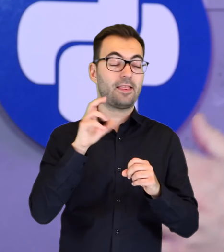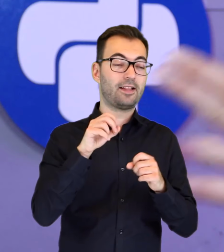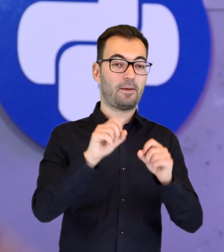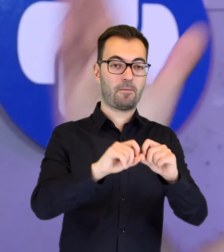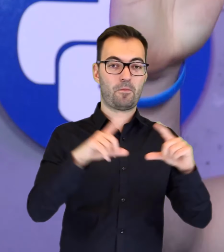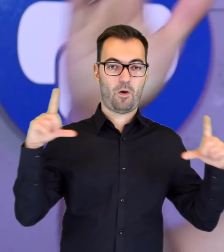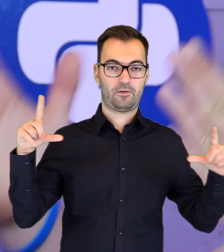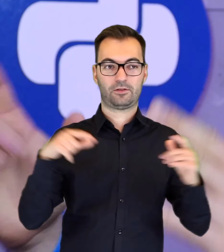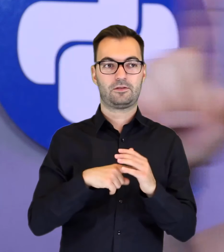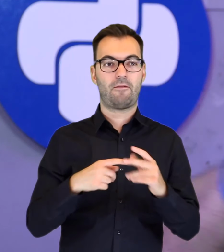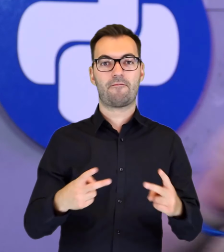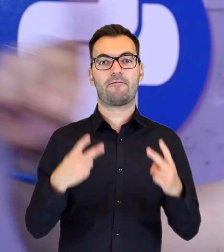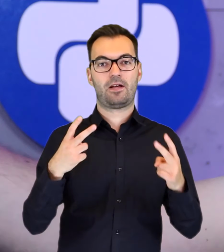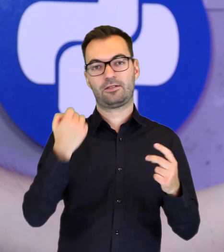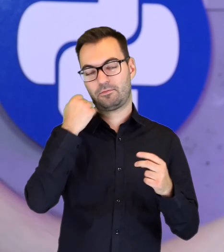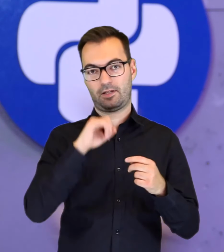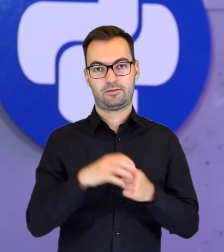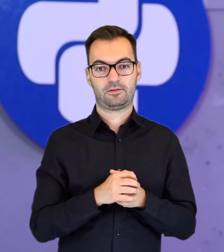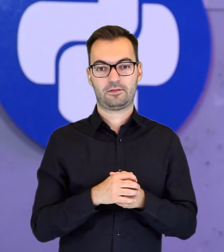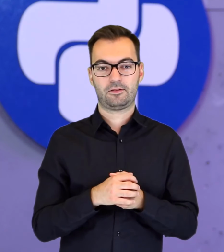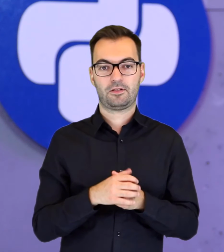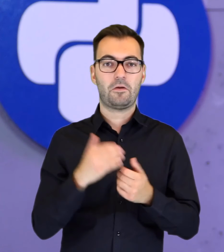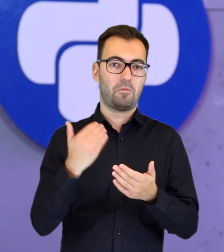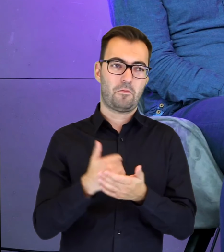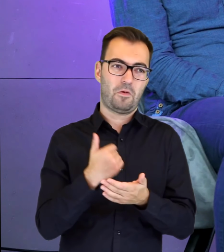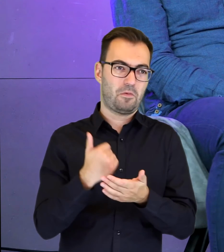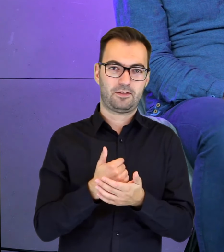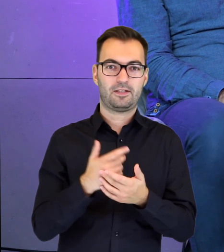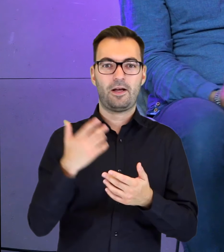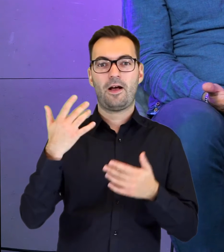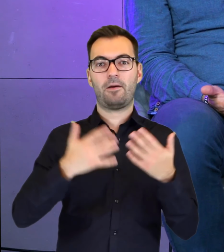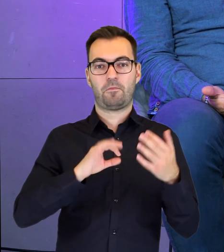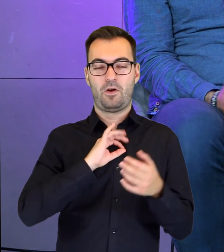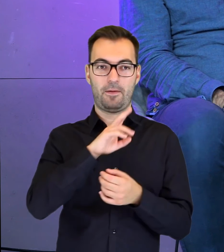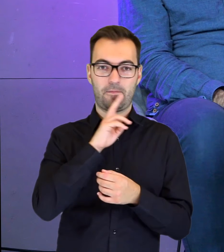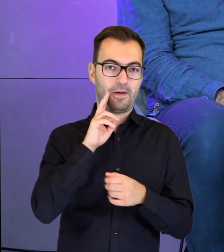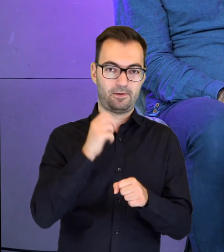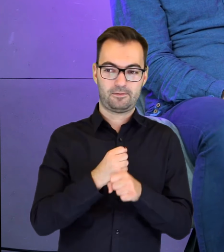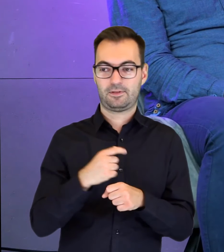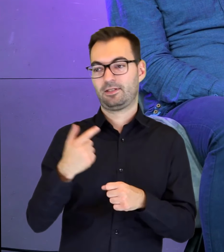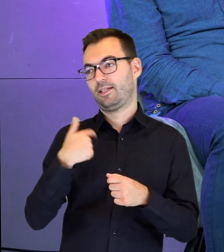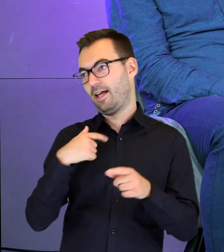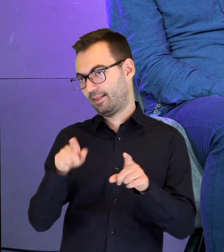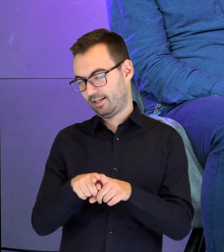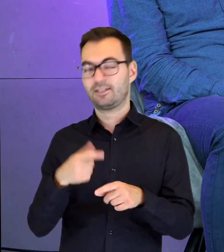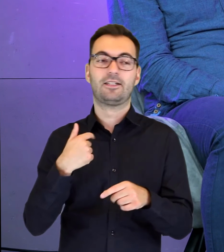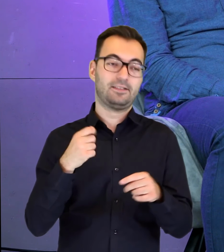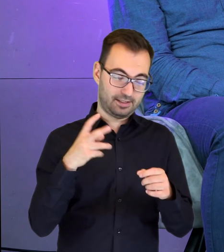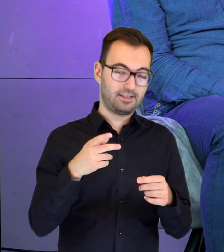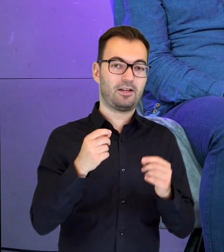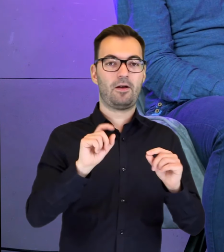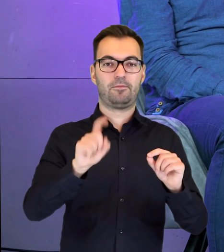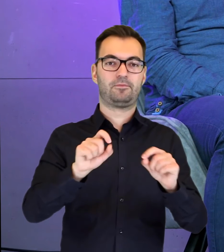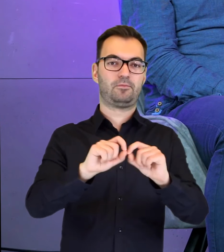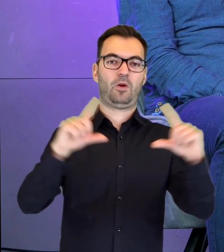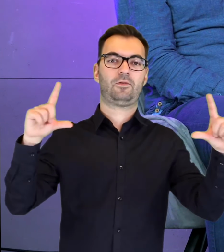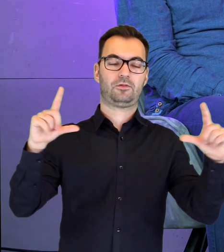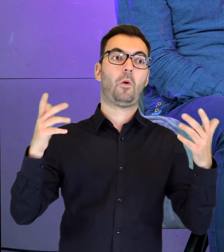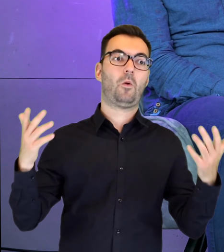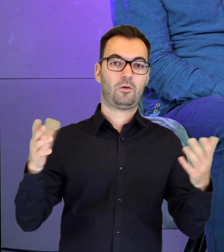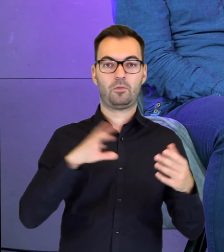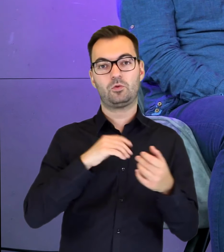przeniesie ekran w to miejsce i przescrollować go wieczność lewo i prawo zgadza się na powiększenie teraz też jedną z ważne kryterium sukcesu i pomaga